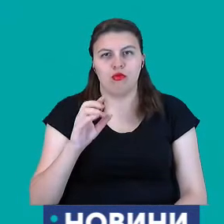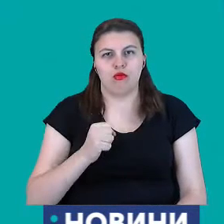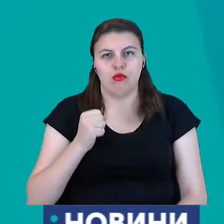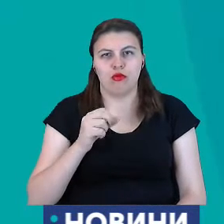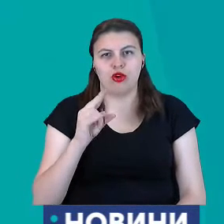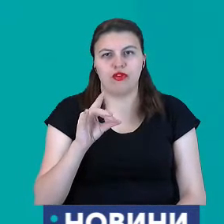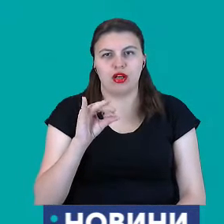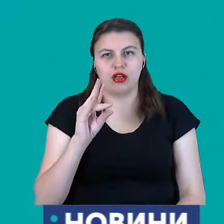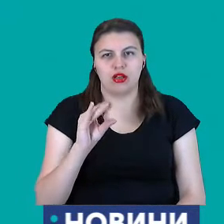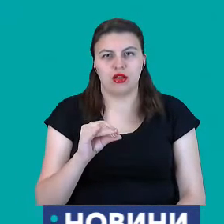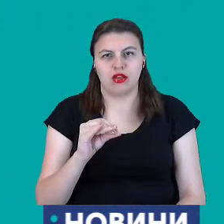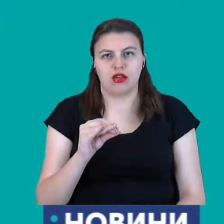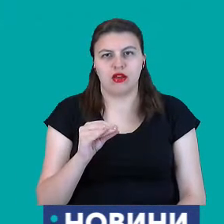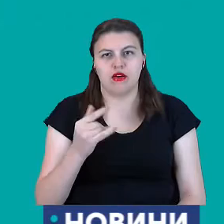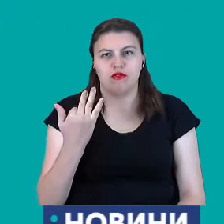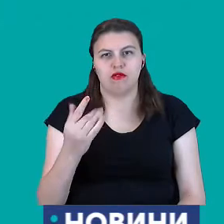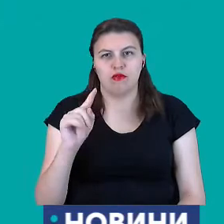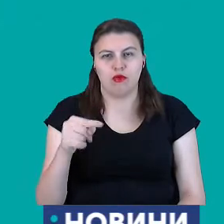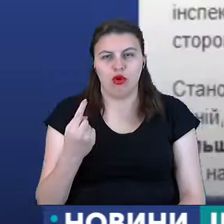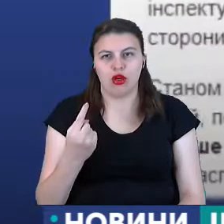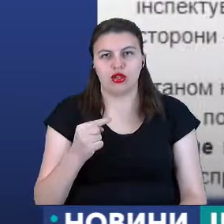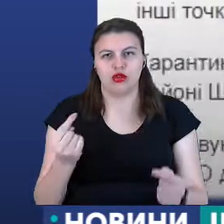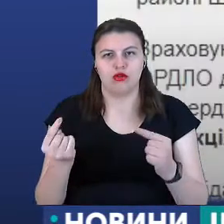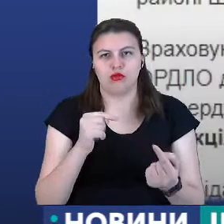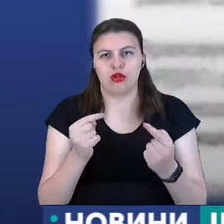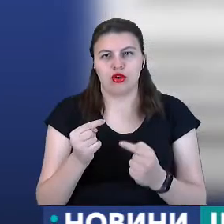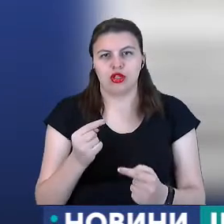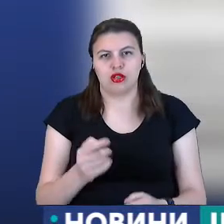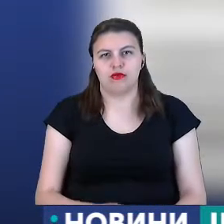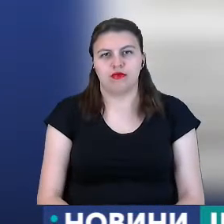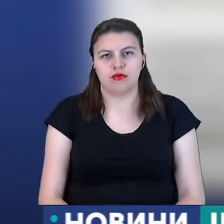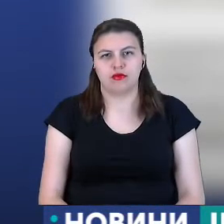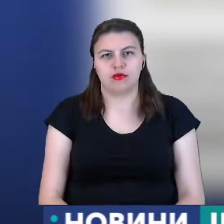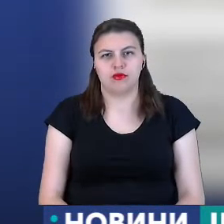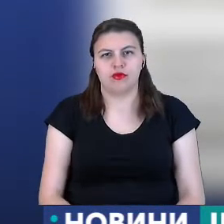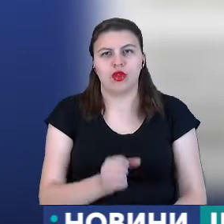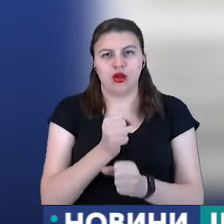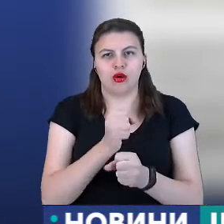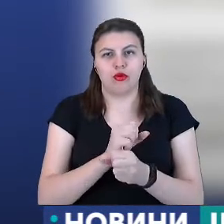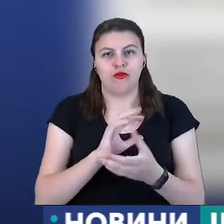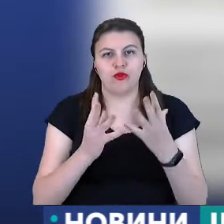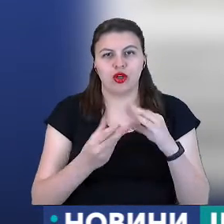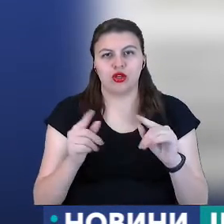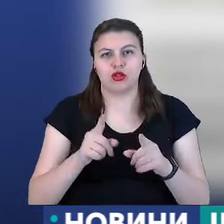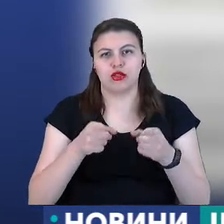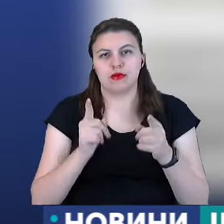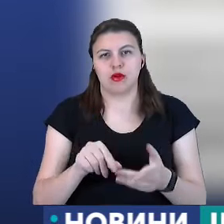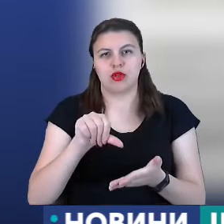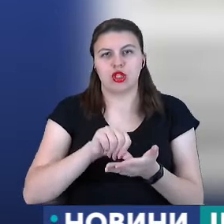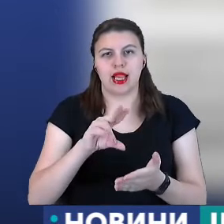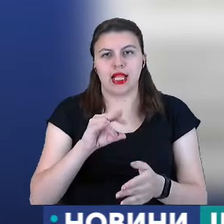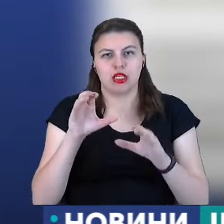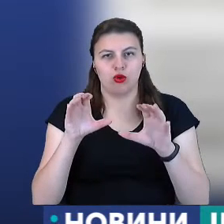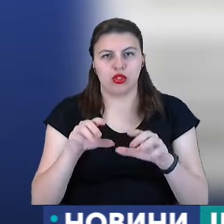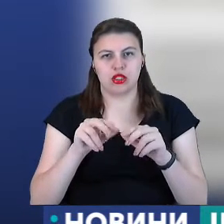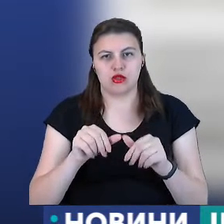одна одній, повідомили у Мінобороні. Далі цитата. Робимо висновок, що насправді представники незаконних збройних формувань в